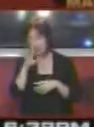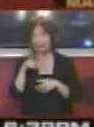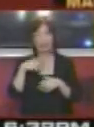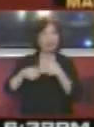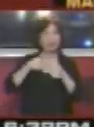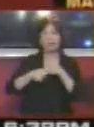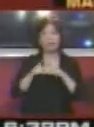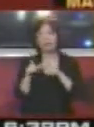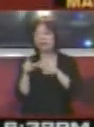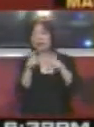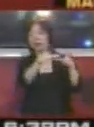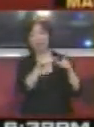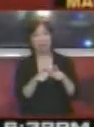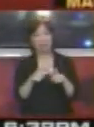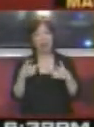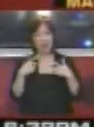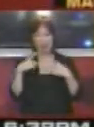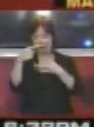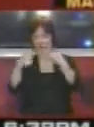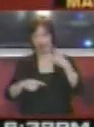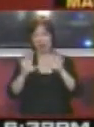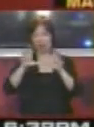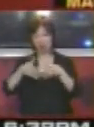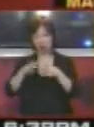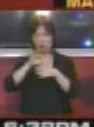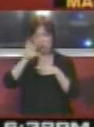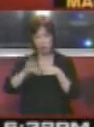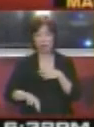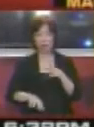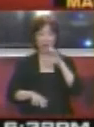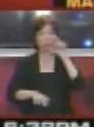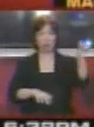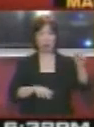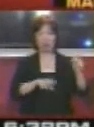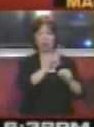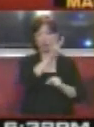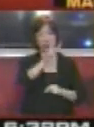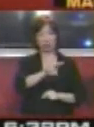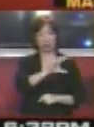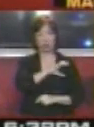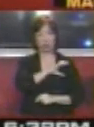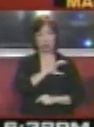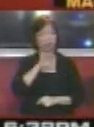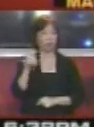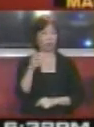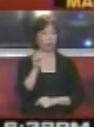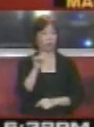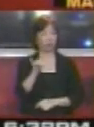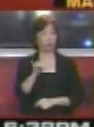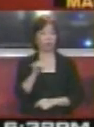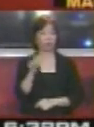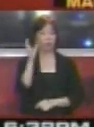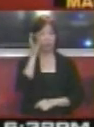impormasyon sa kinaroroonan ng mga suspect, ipagbigay alam sa Valenzuela Police. Jay De Castro, News 5.